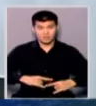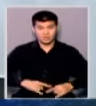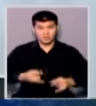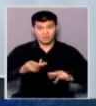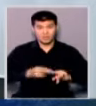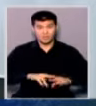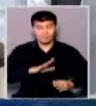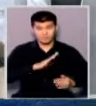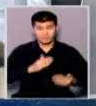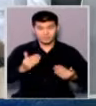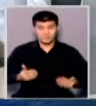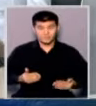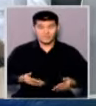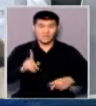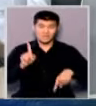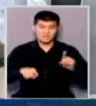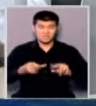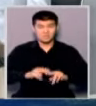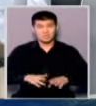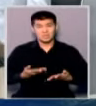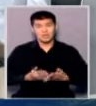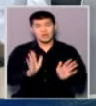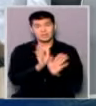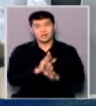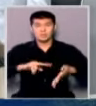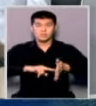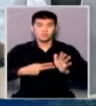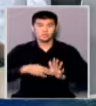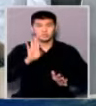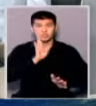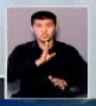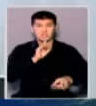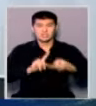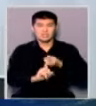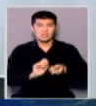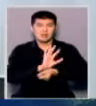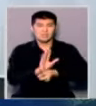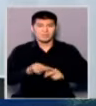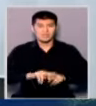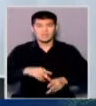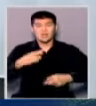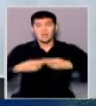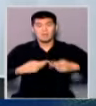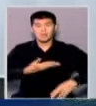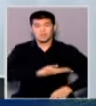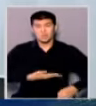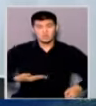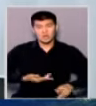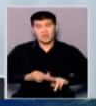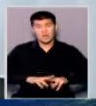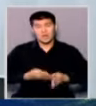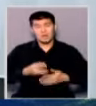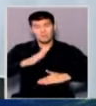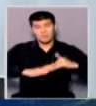босану болды. Кей жағдайда табиғи жолмен босануды жоспарлаған әйел вирус жұқтырғанына байланысты кесіртілік арқылы босануға мәжбүр,